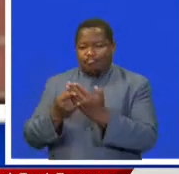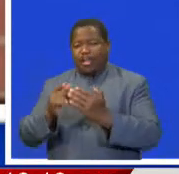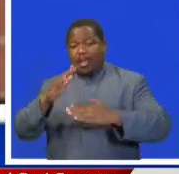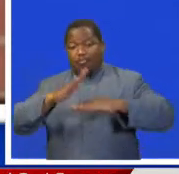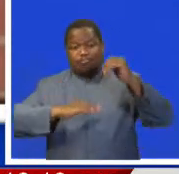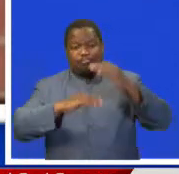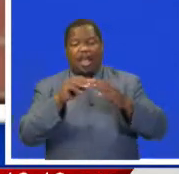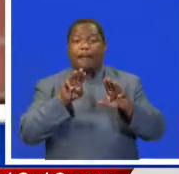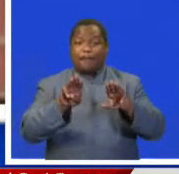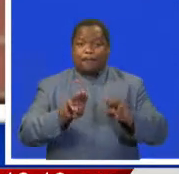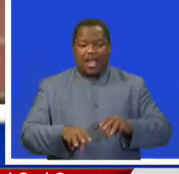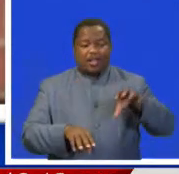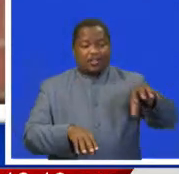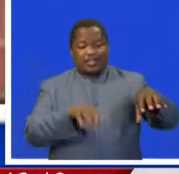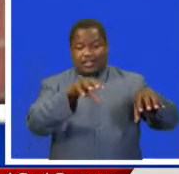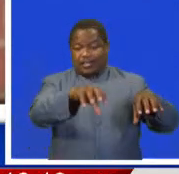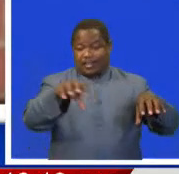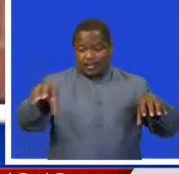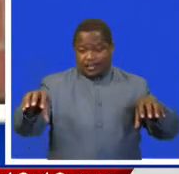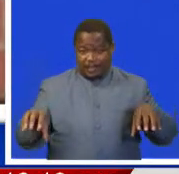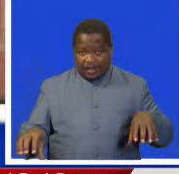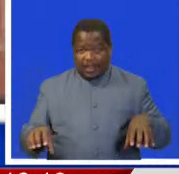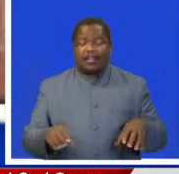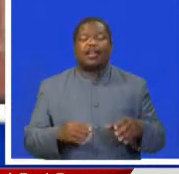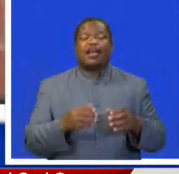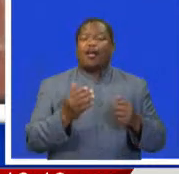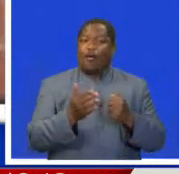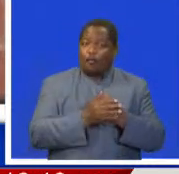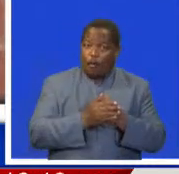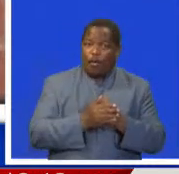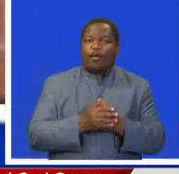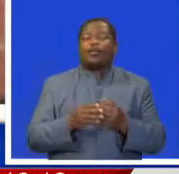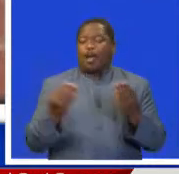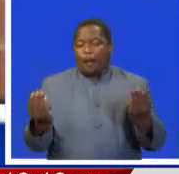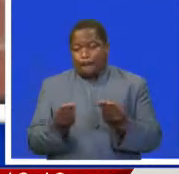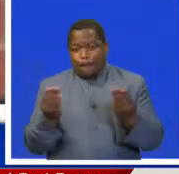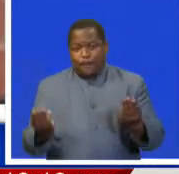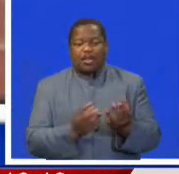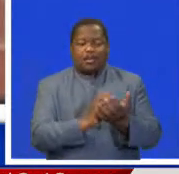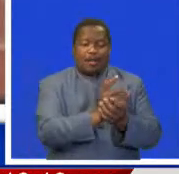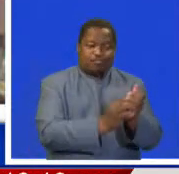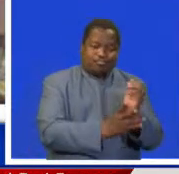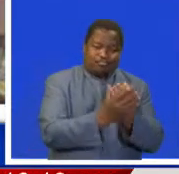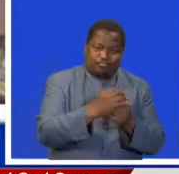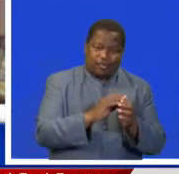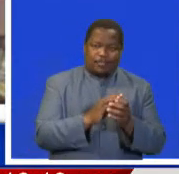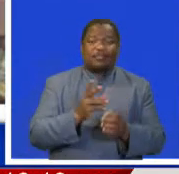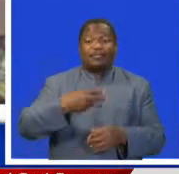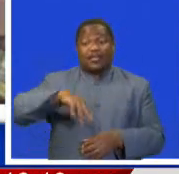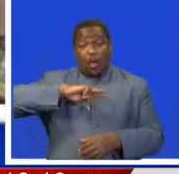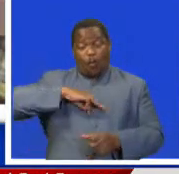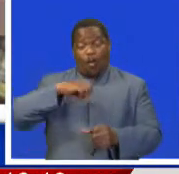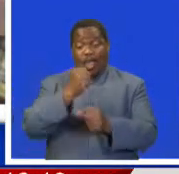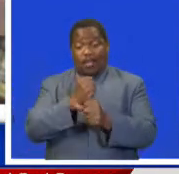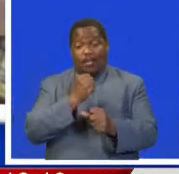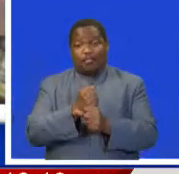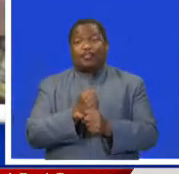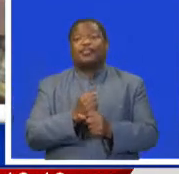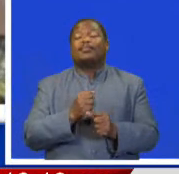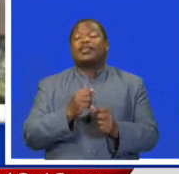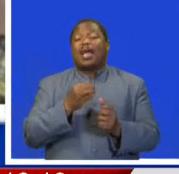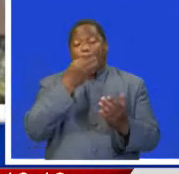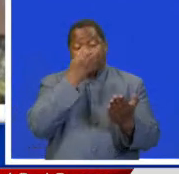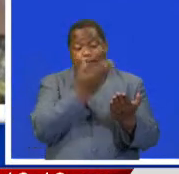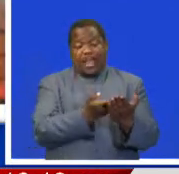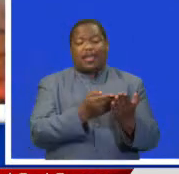lama logistics la kanjalo singadeviate from ema-regulations aka-COVID. Nganzike jele uchubekile